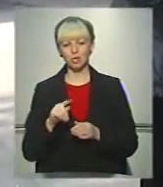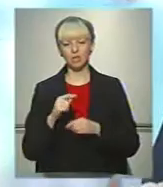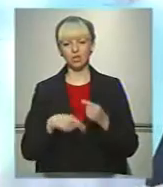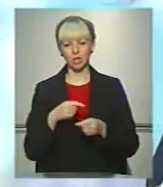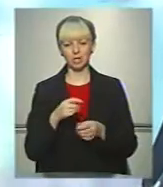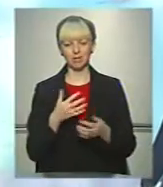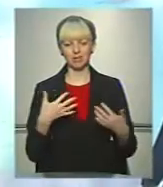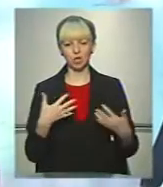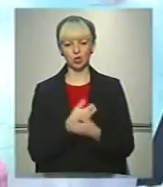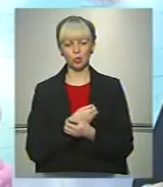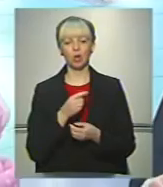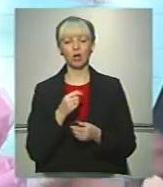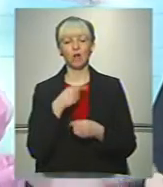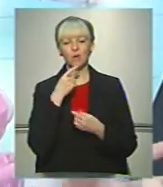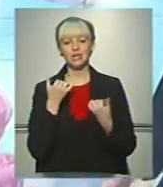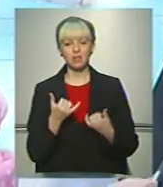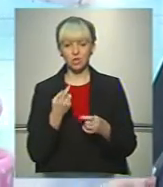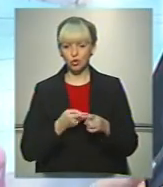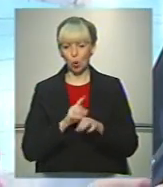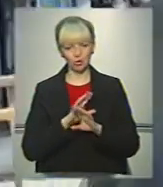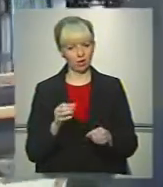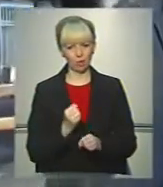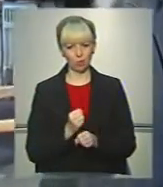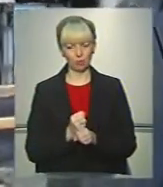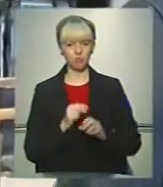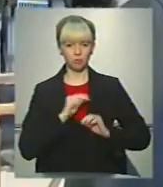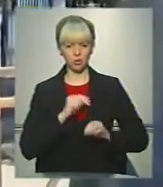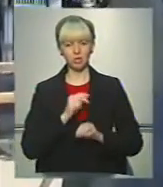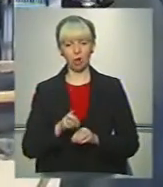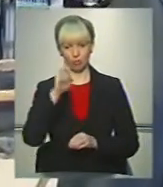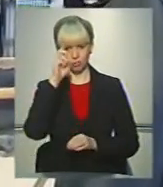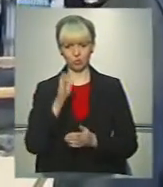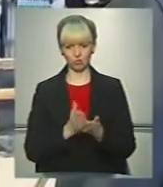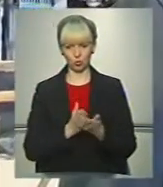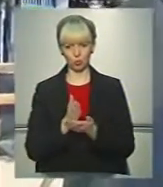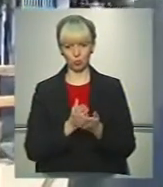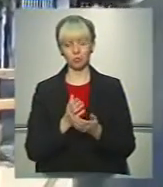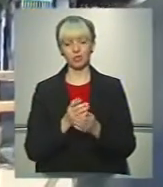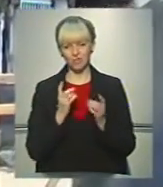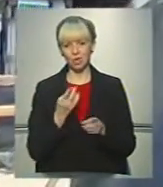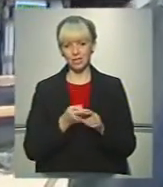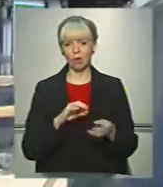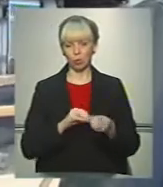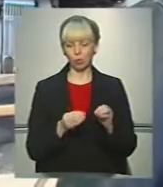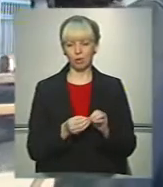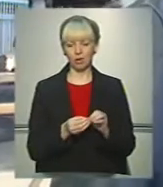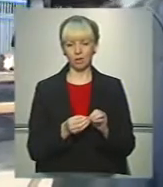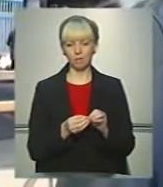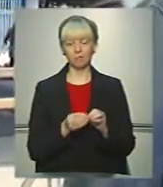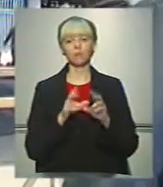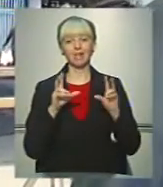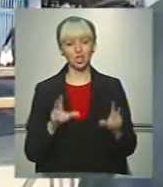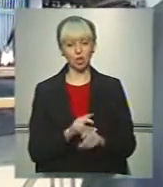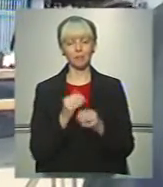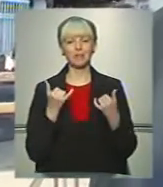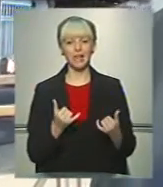застуду. Каже, нині краще цього не робити. Працюю на госслужбі. Звичайно, це проблема, але, к